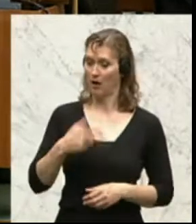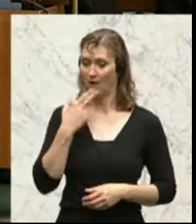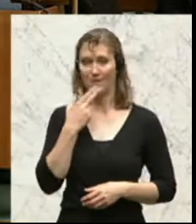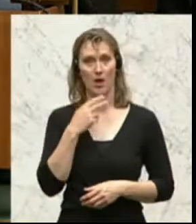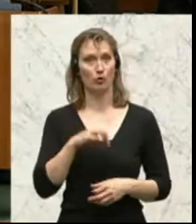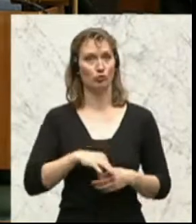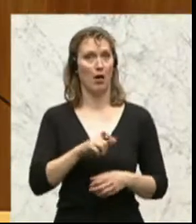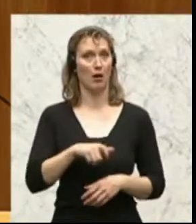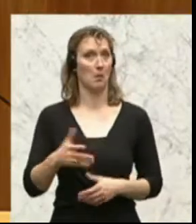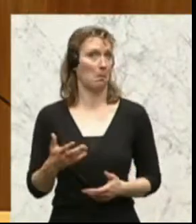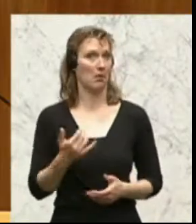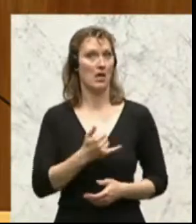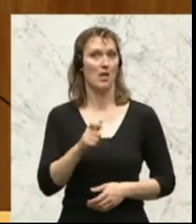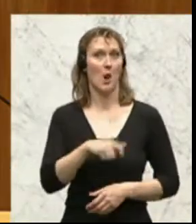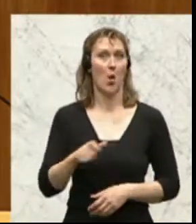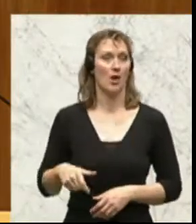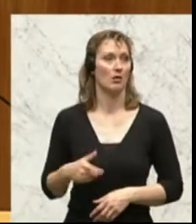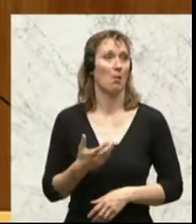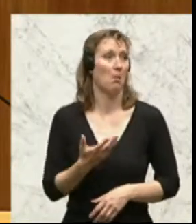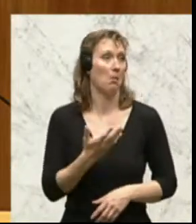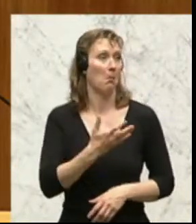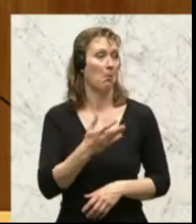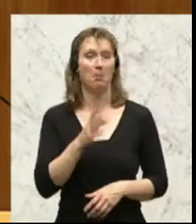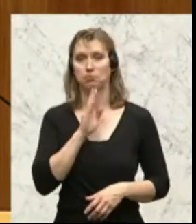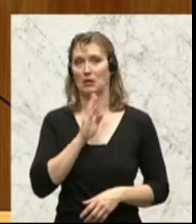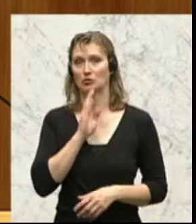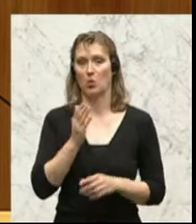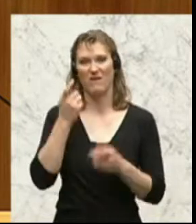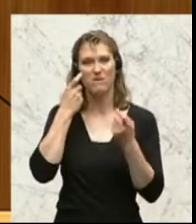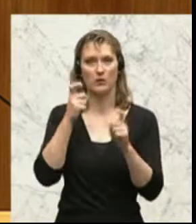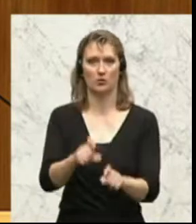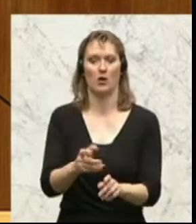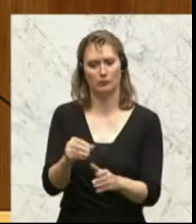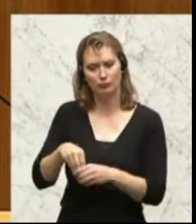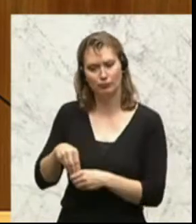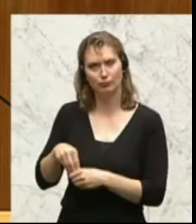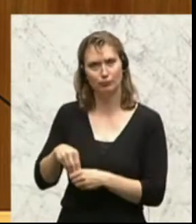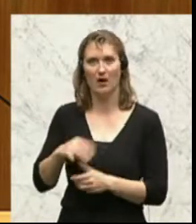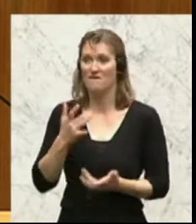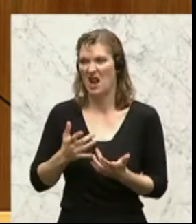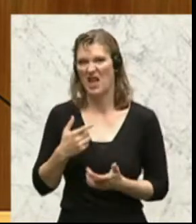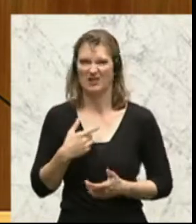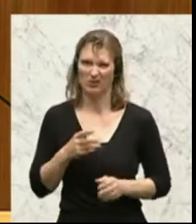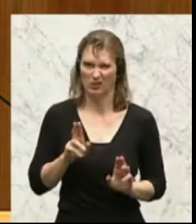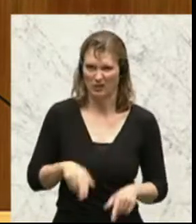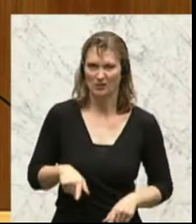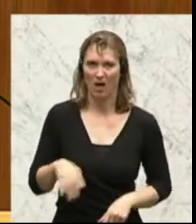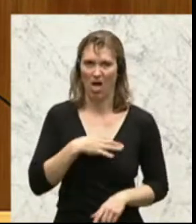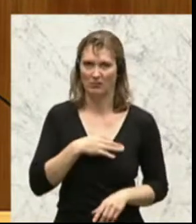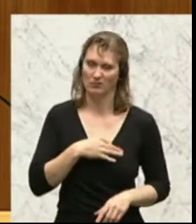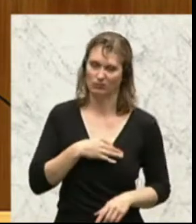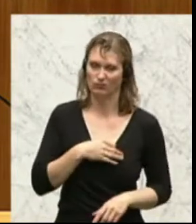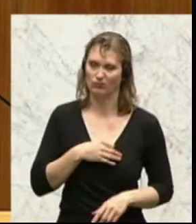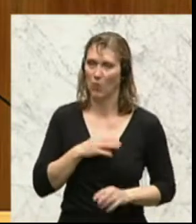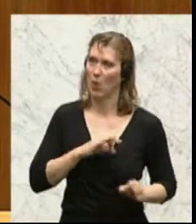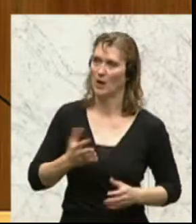jene Leute, die zum Beispiel für die Pension vorsorgen, weil sie womöglich berechtigt Angst davor haben, dass sie keine ordentliche Pension